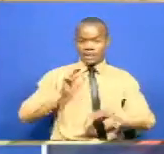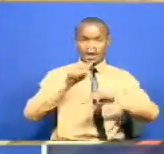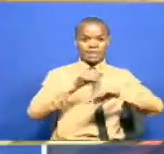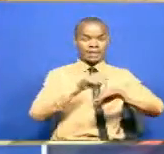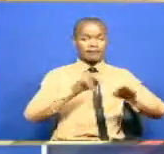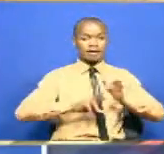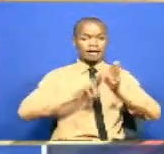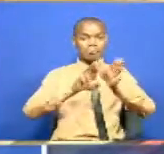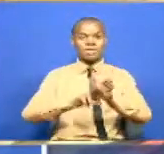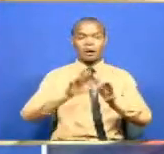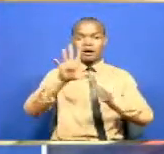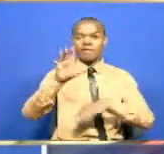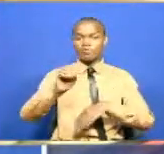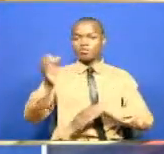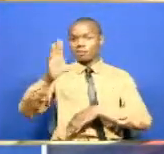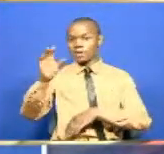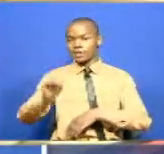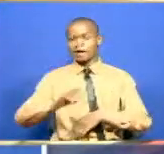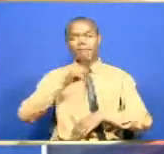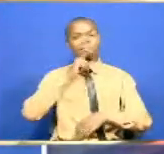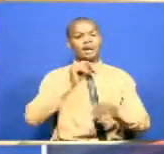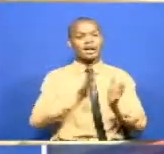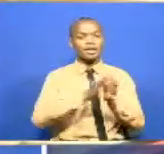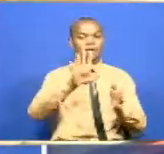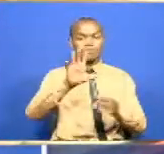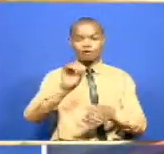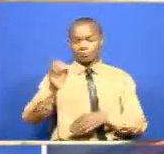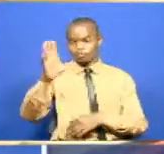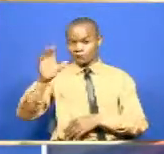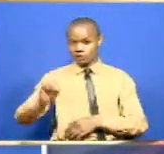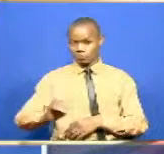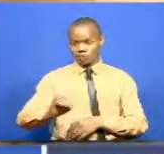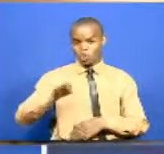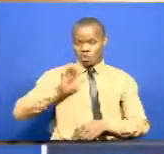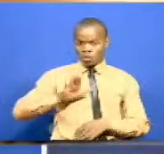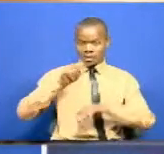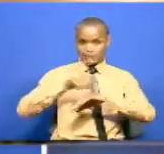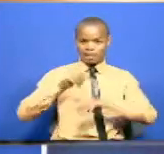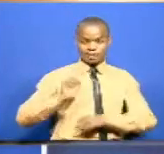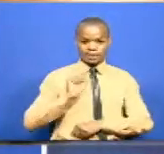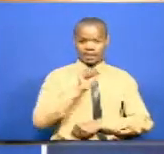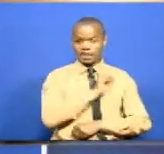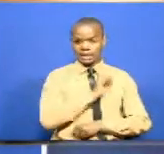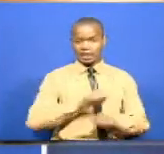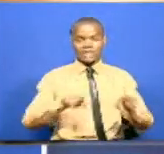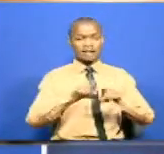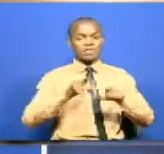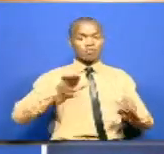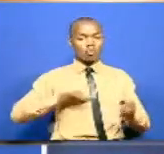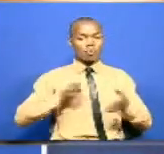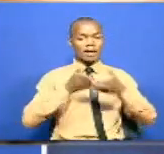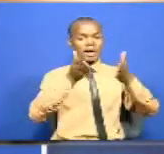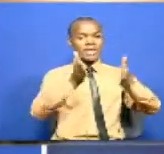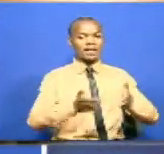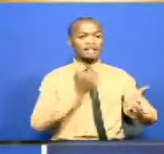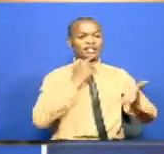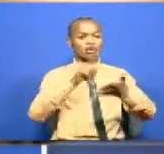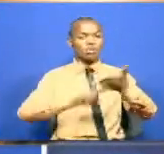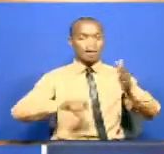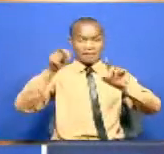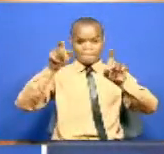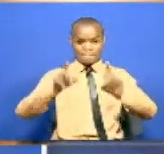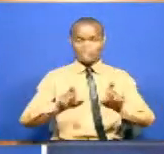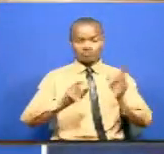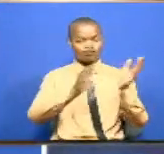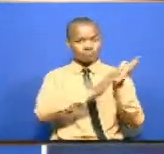wa 50% kwa waume na wanawake katika bunge la seneti, viongozi hao wanasema lazima ripoti hiyo itoe pendekezo la mikakati